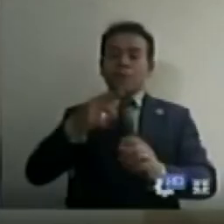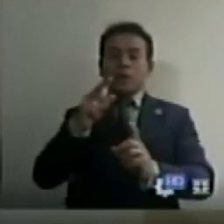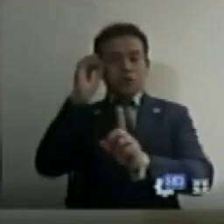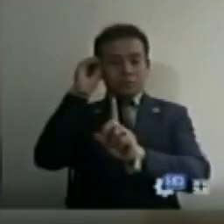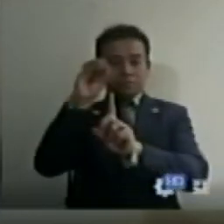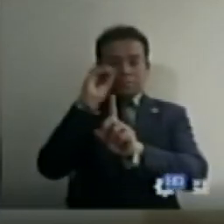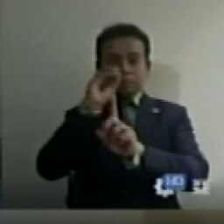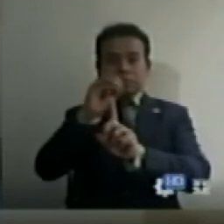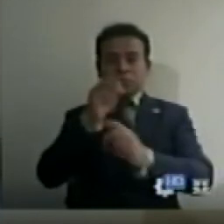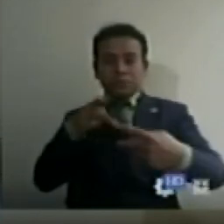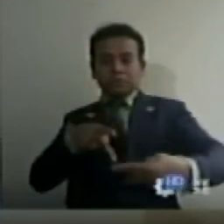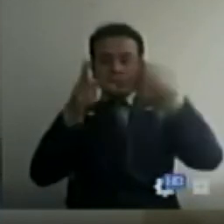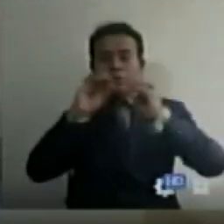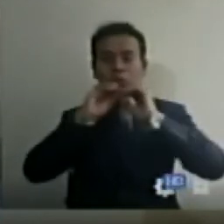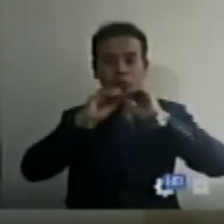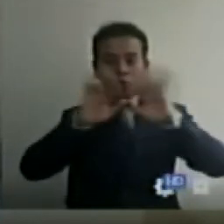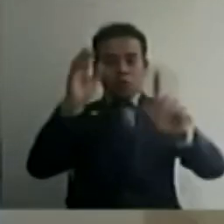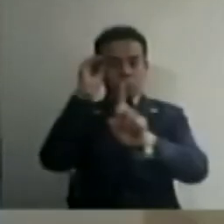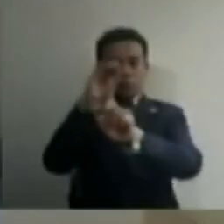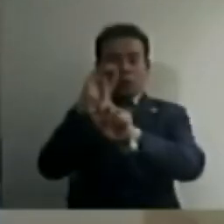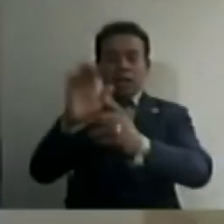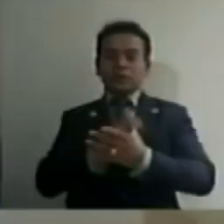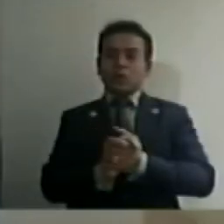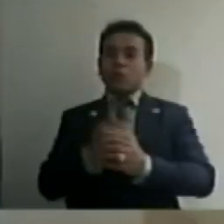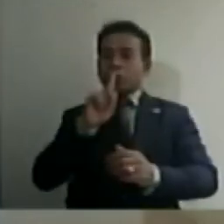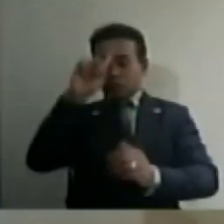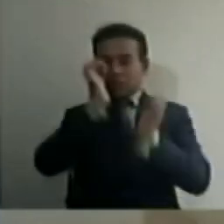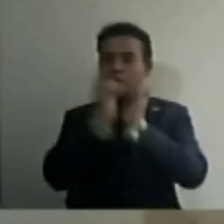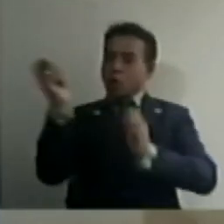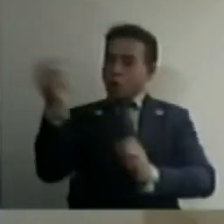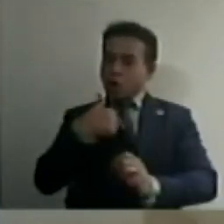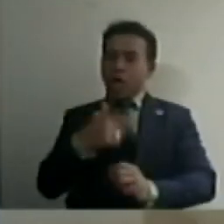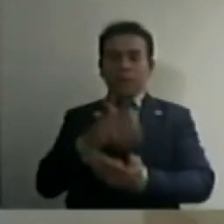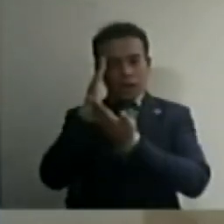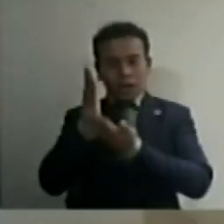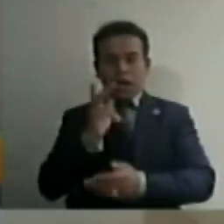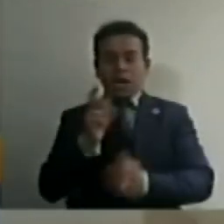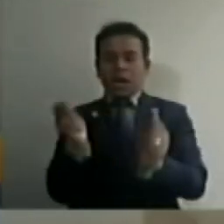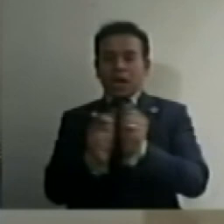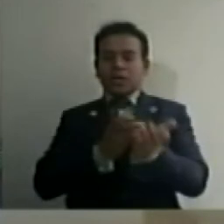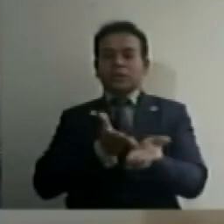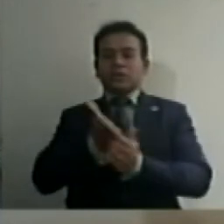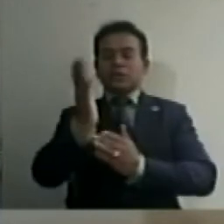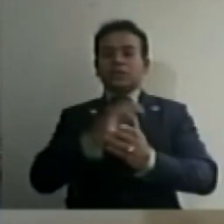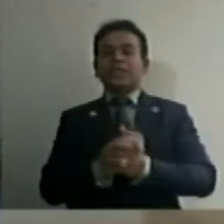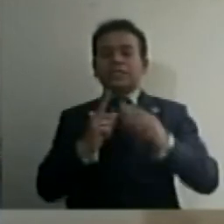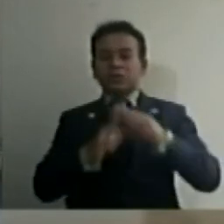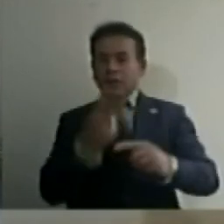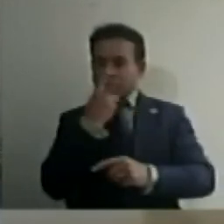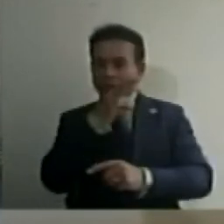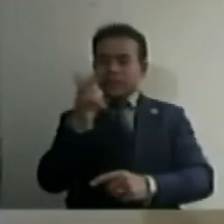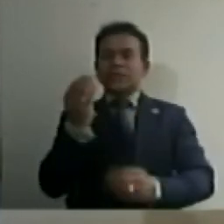যাচ্ছে এখনো লকডাউনটা মানুষে পুরোপুরি মেনে চলছে না। আমরা দেখি বাজারে অনেক জটলা পাকে